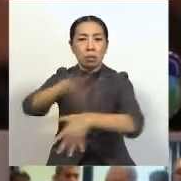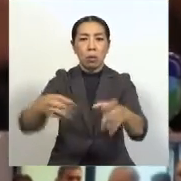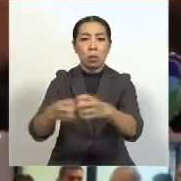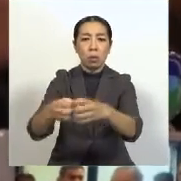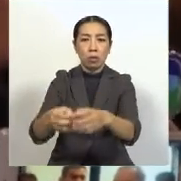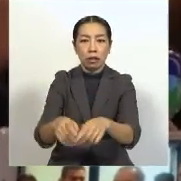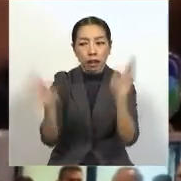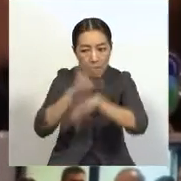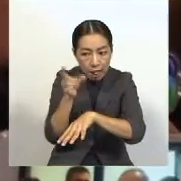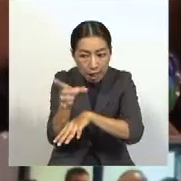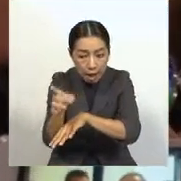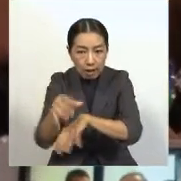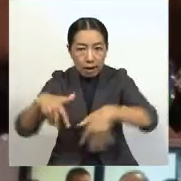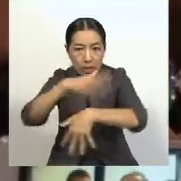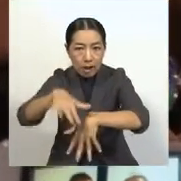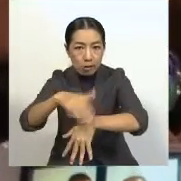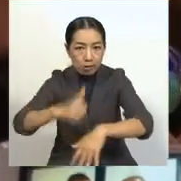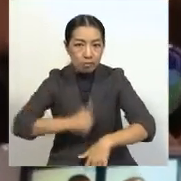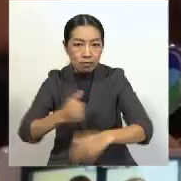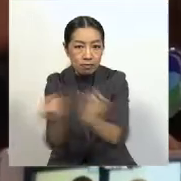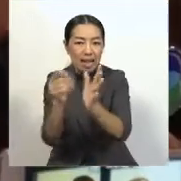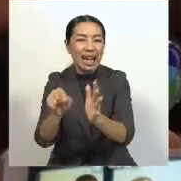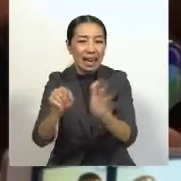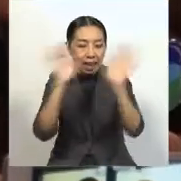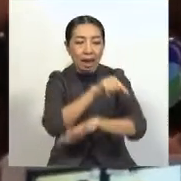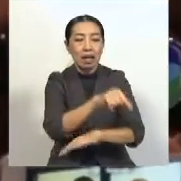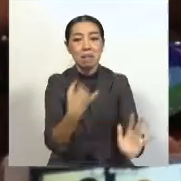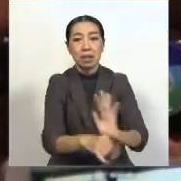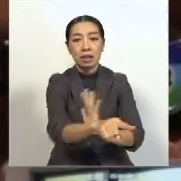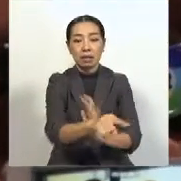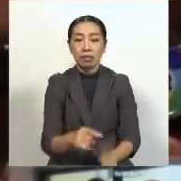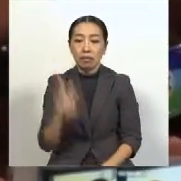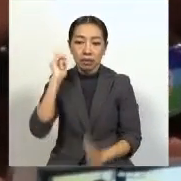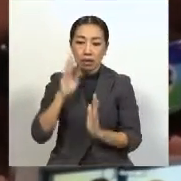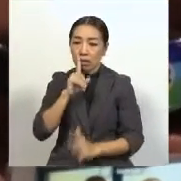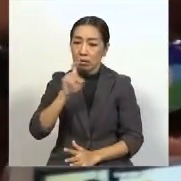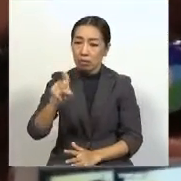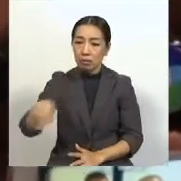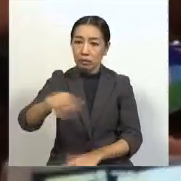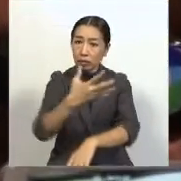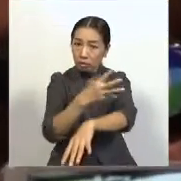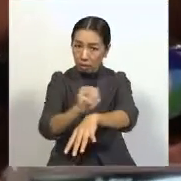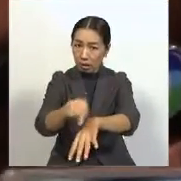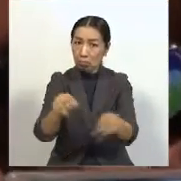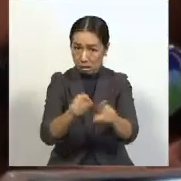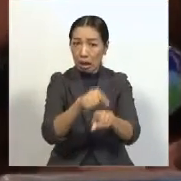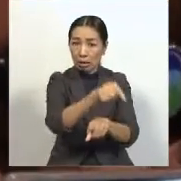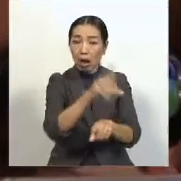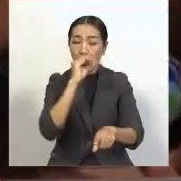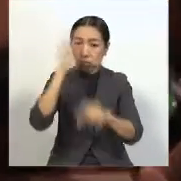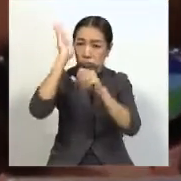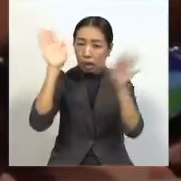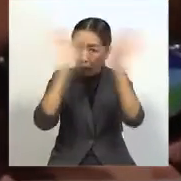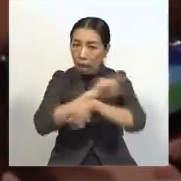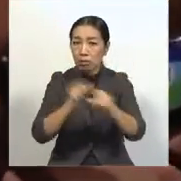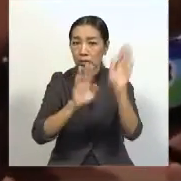ปลูกปั่น ให้ในลักษณะของการจัดเวทีเสวนาเคลื่อนไหวแก้ไขรัฐธรรมนูญทั้งเชียงใหม่ทั้งที่มหาสารคามมันก็ออกมาในลักษณะที่คล้ายกัน